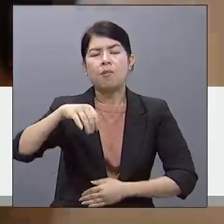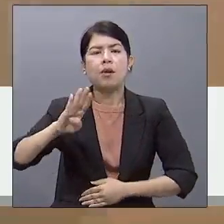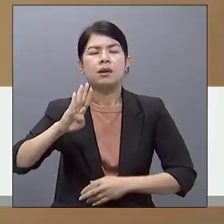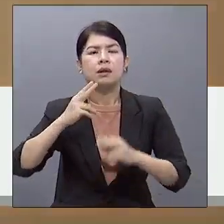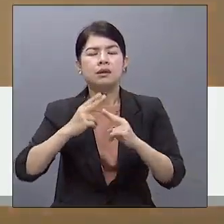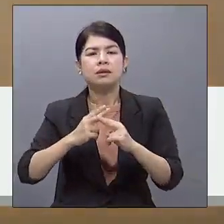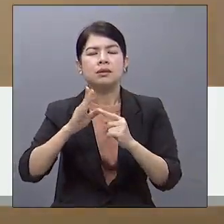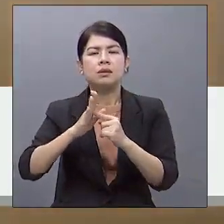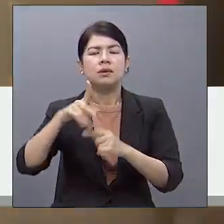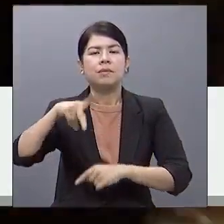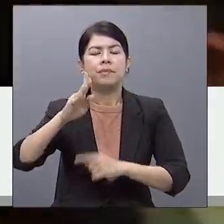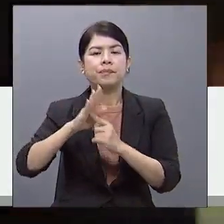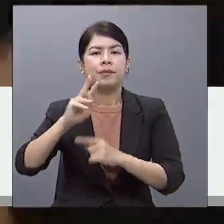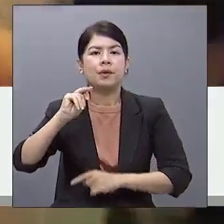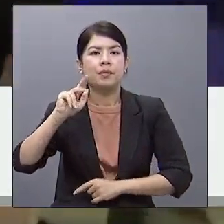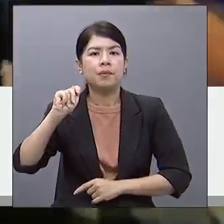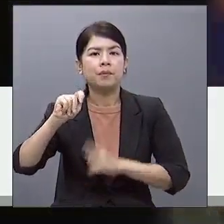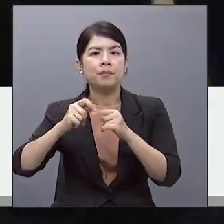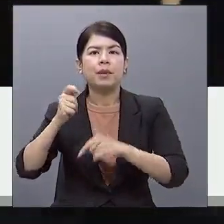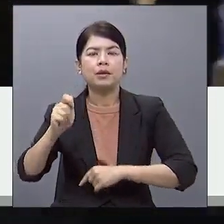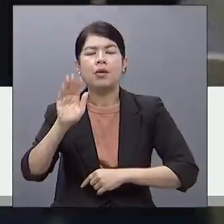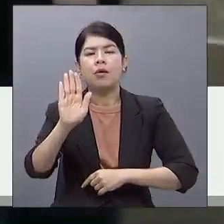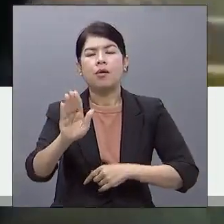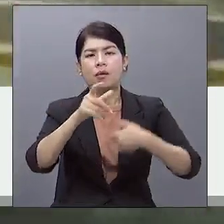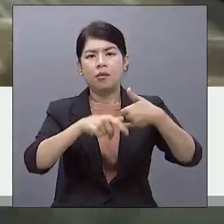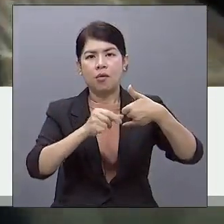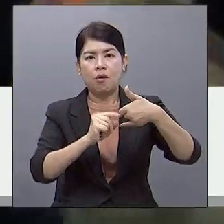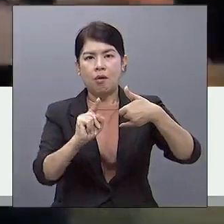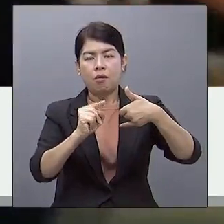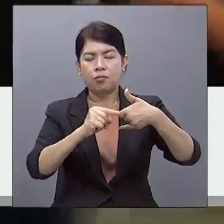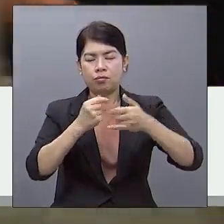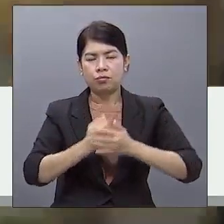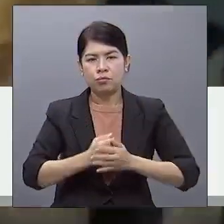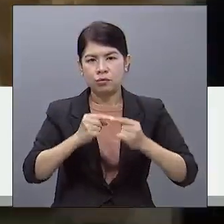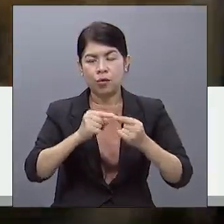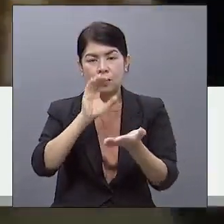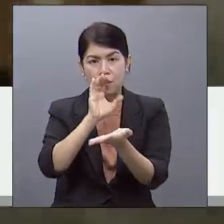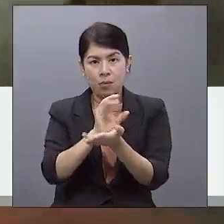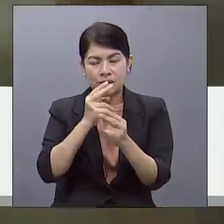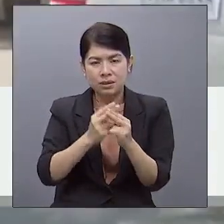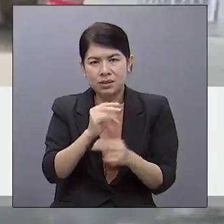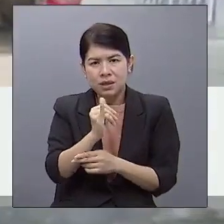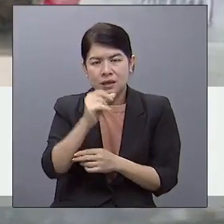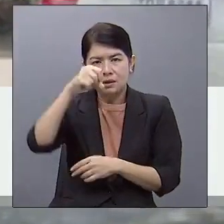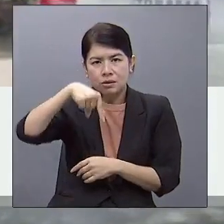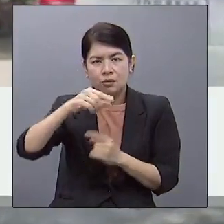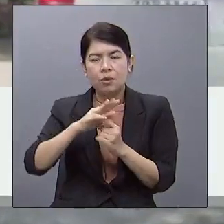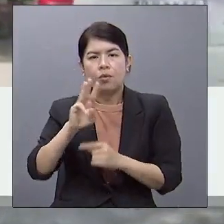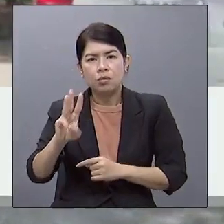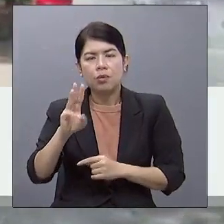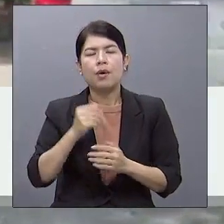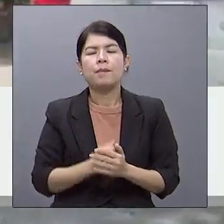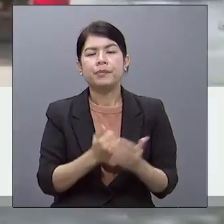ของพันตำรวจโทสวัสมุกรักสกุลหรือว่าสารวัตรตัวสอบสวนเพิ่มเติมนะครับหลังจากที่วันนี้